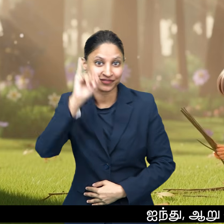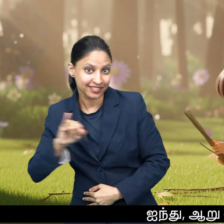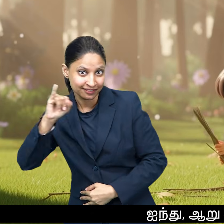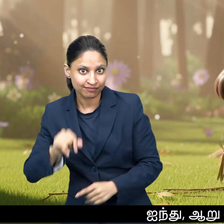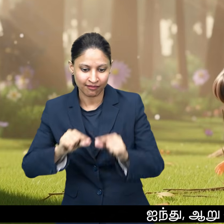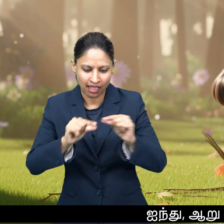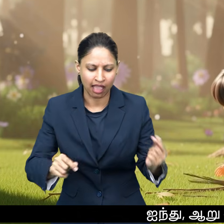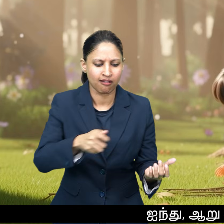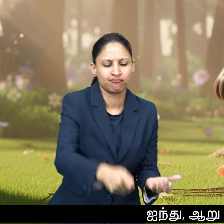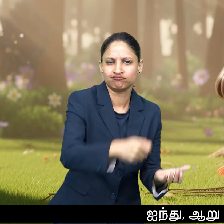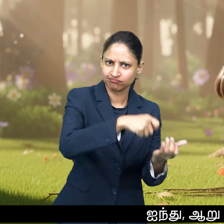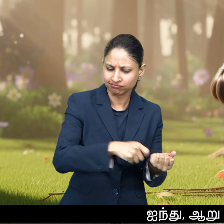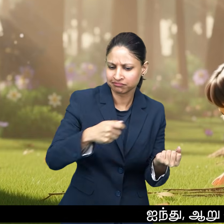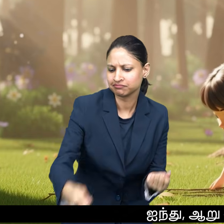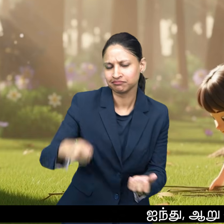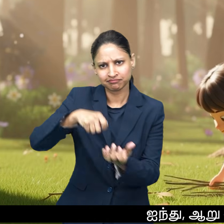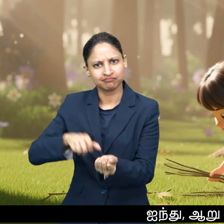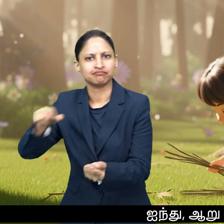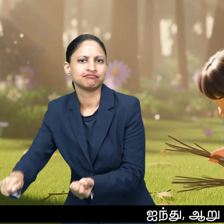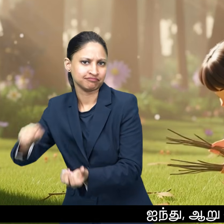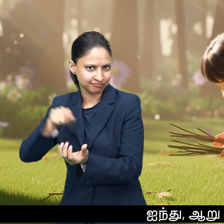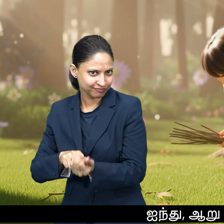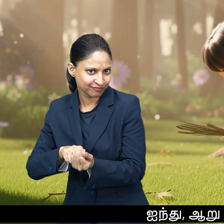5, 6 குச்சிகளை ஏடு.